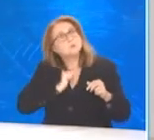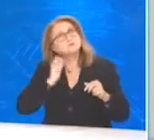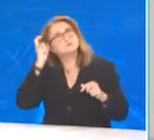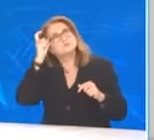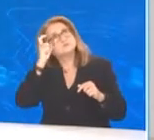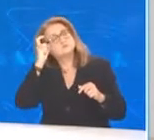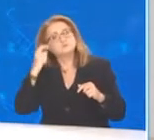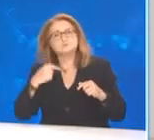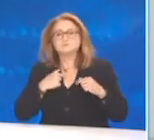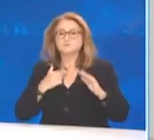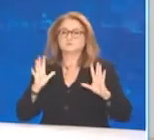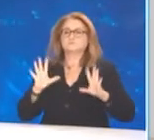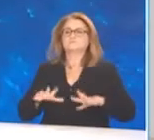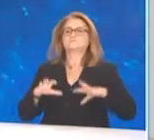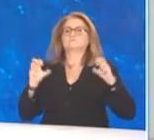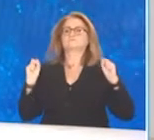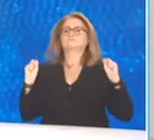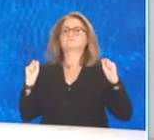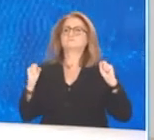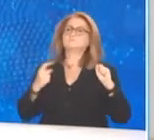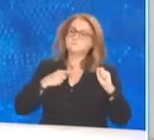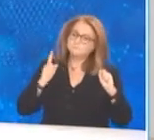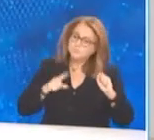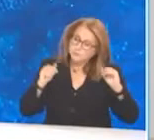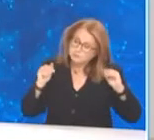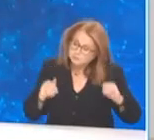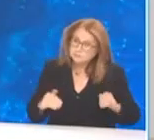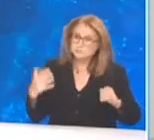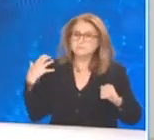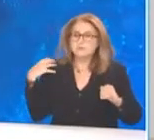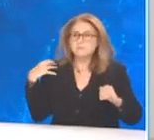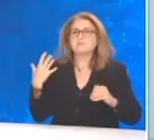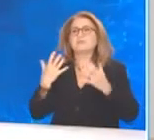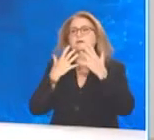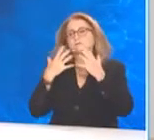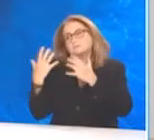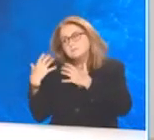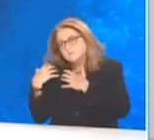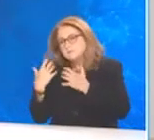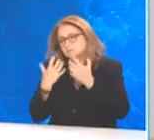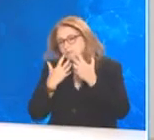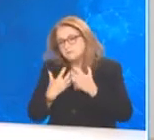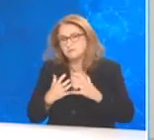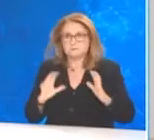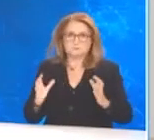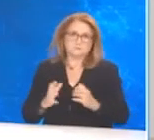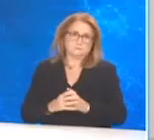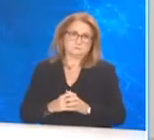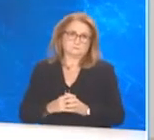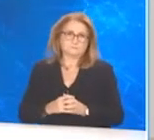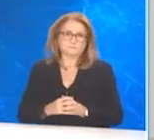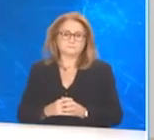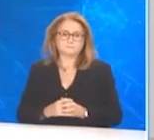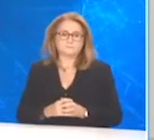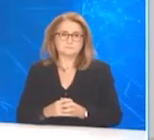να επιδείξει την υπευθυνότητα, τη συνέπεια και τη σοβαρότητα που χρειάζεται με βάση την στιγμή και την περίοδο που